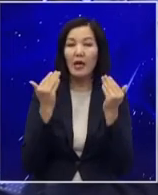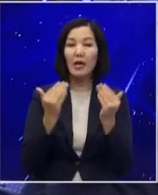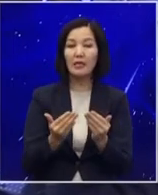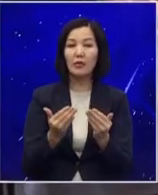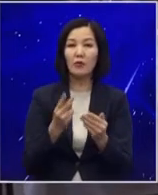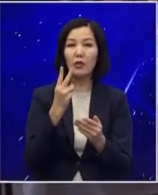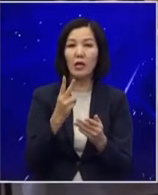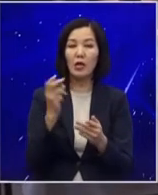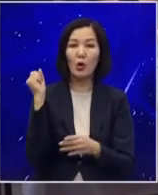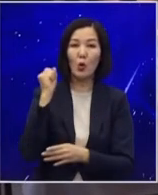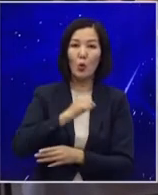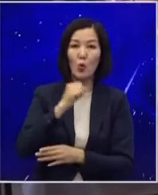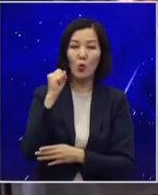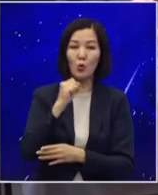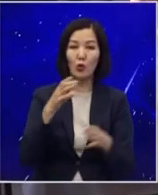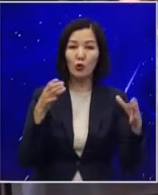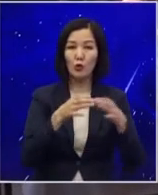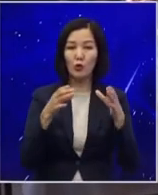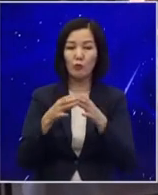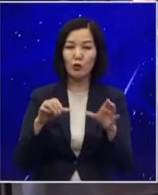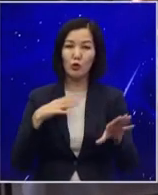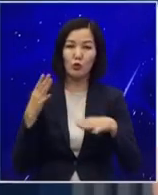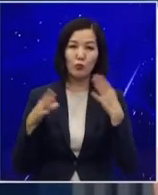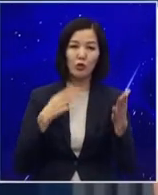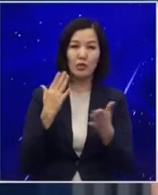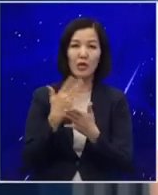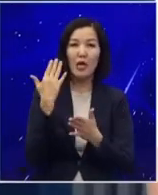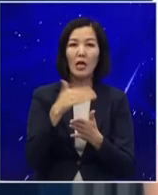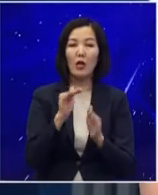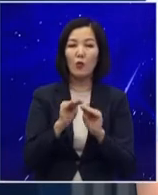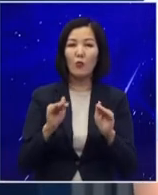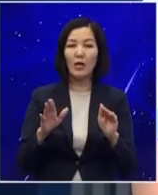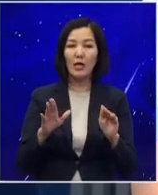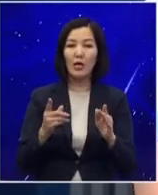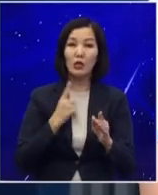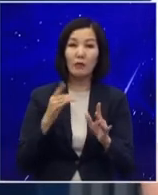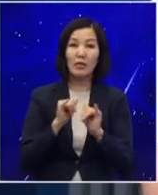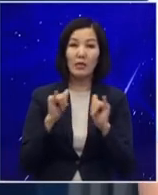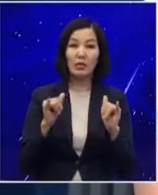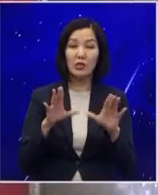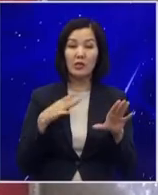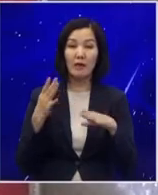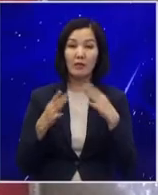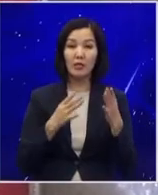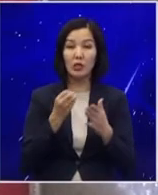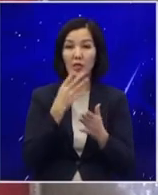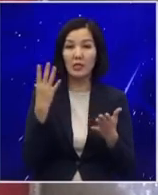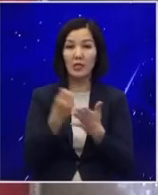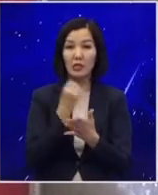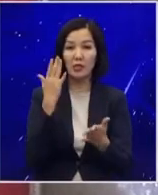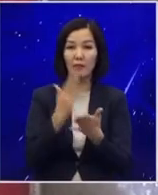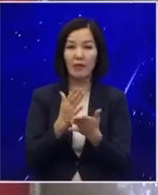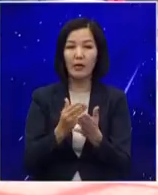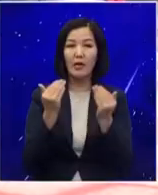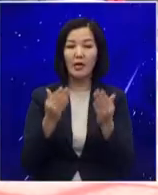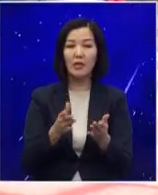ауданда екі қол күрес үйірмесі жұмыс істейді. Онда 50-ге жуық бала шеберлігін шыңдап жатыр. Ауыз толтырып айтар нәтижелер де бар.